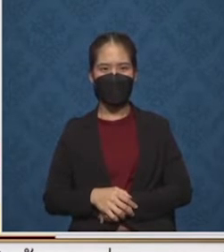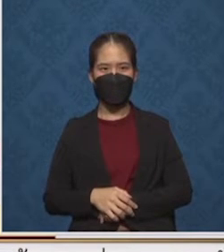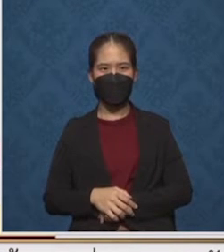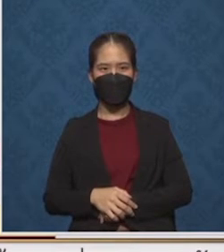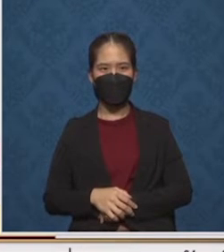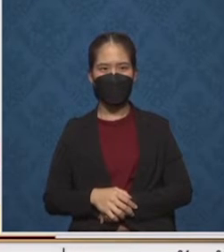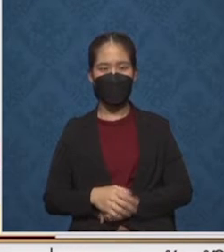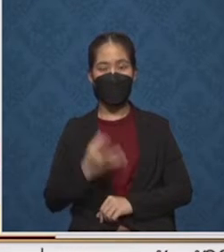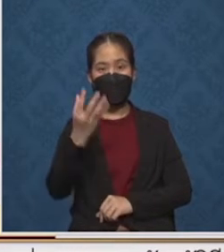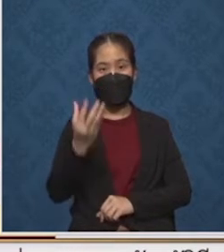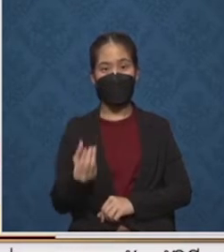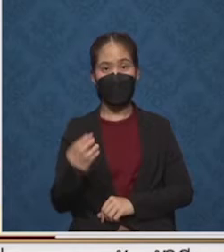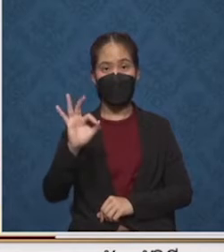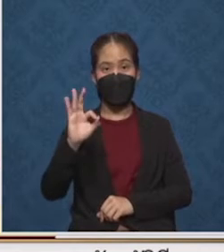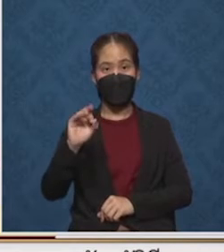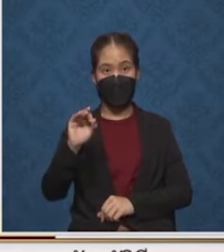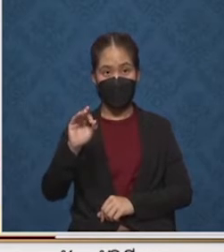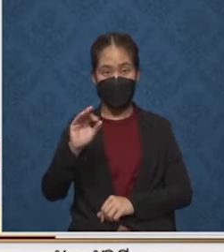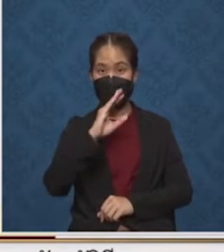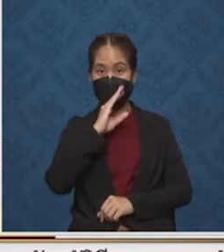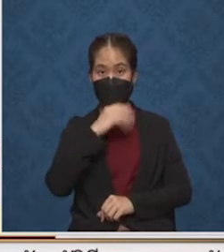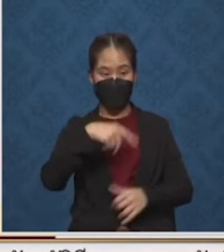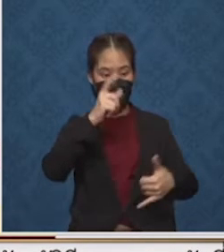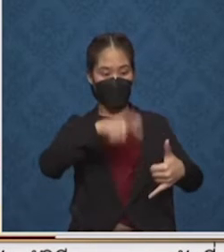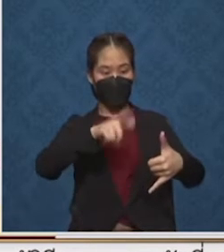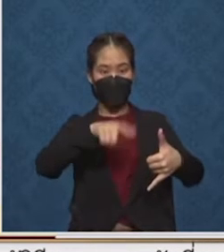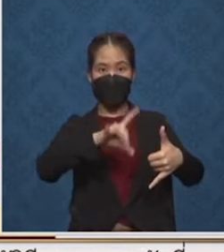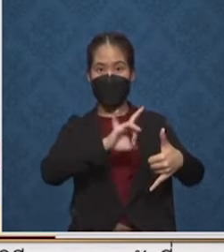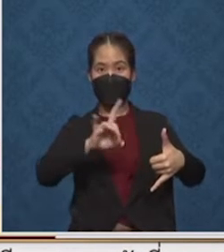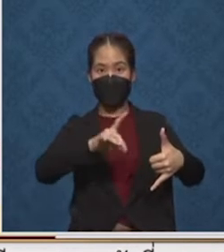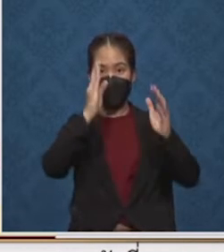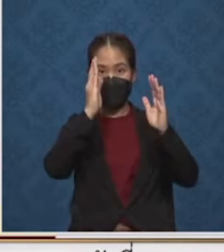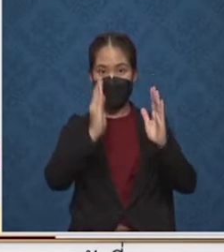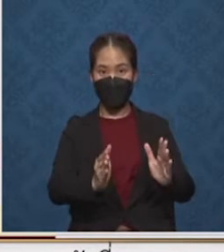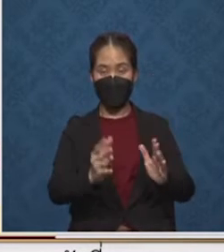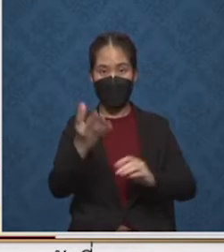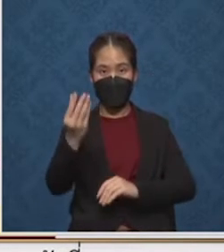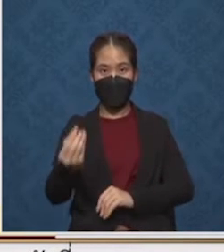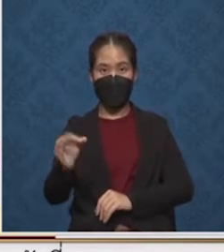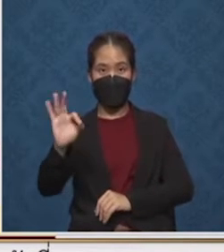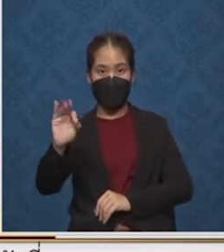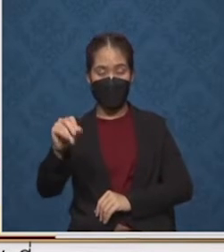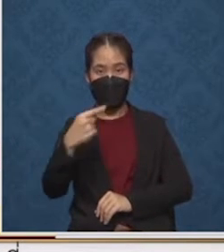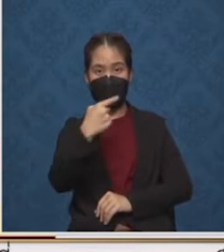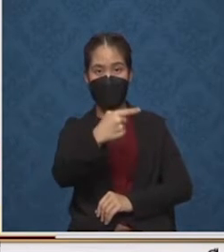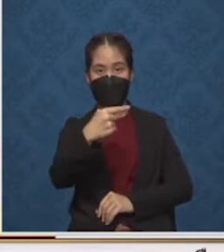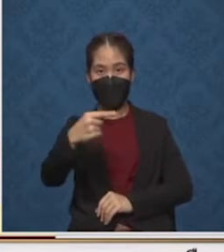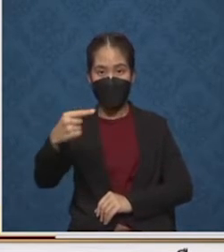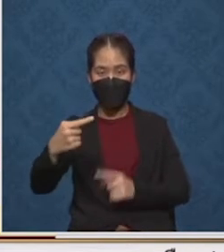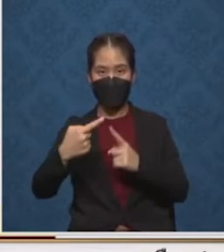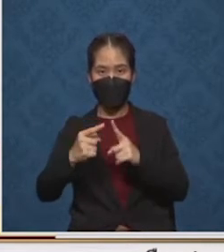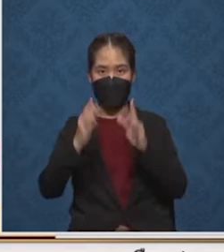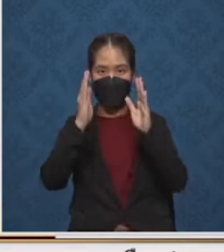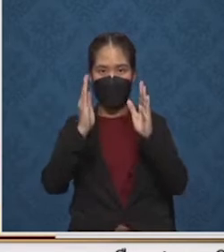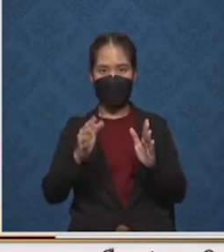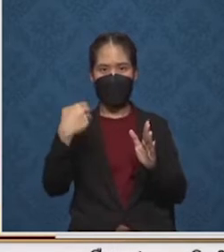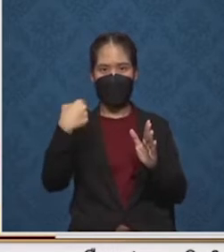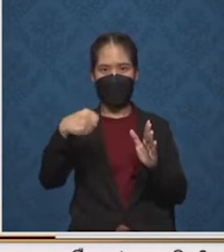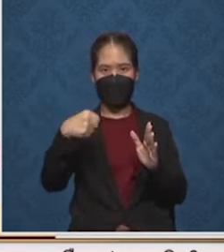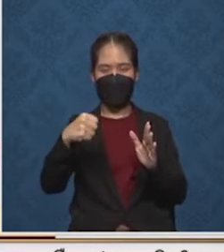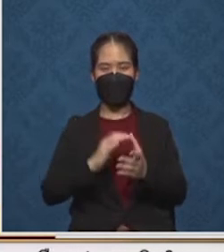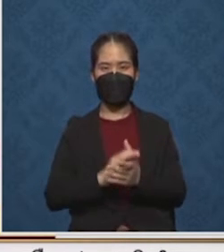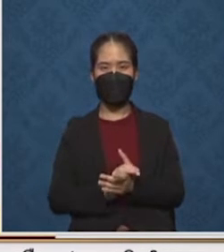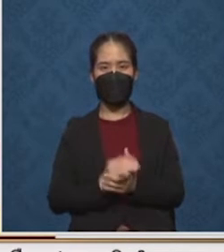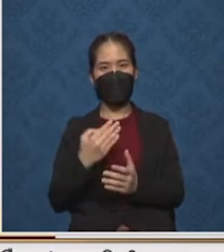ลดเหลือ 90คุณตรวจ Voiceคนขอเป็นรูปบนแต่ในนั้นมี 10คนทำให้ทาน